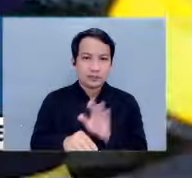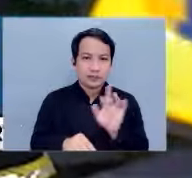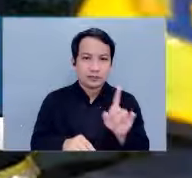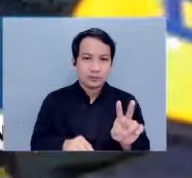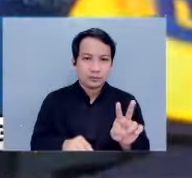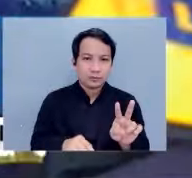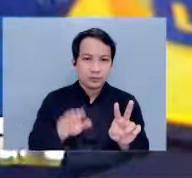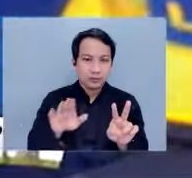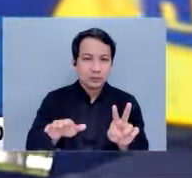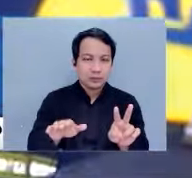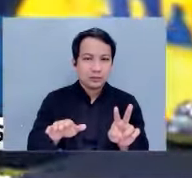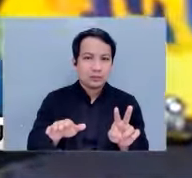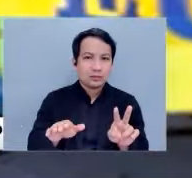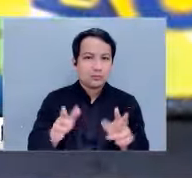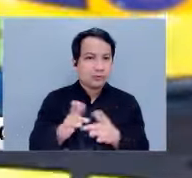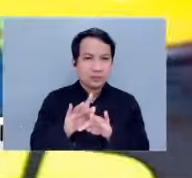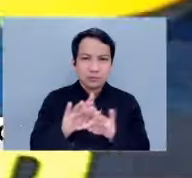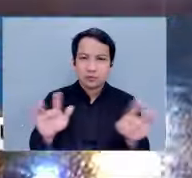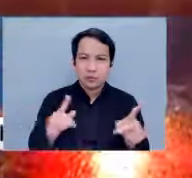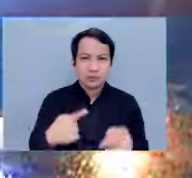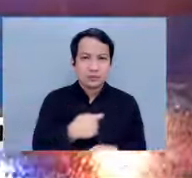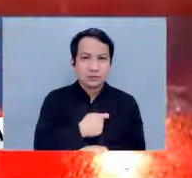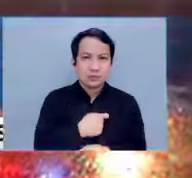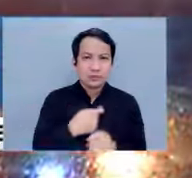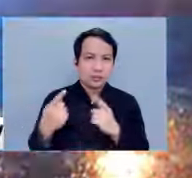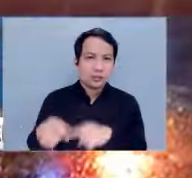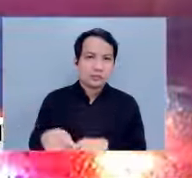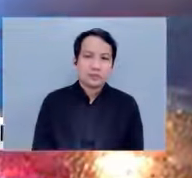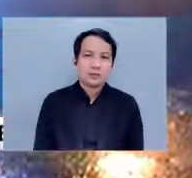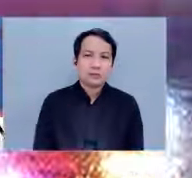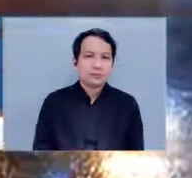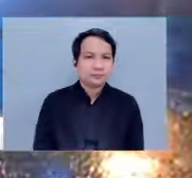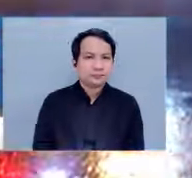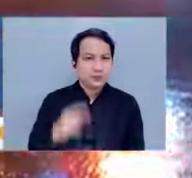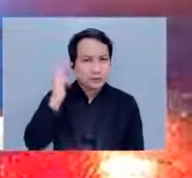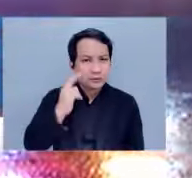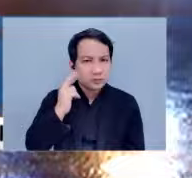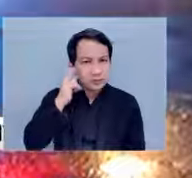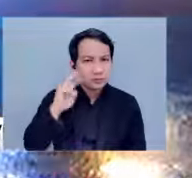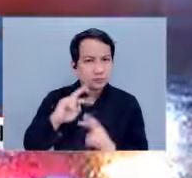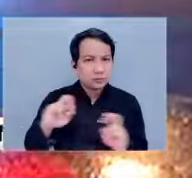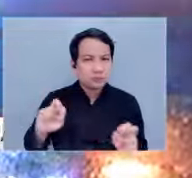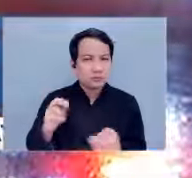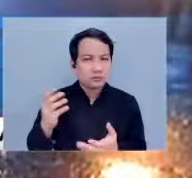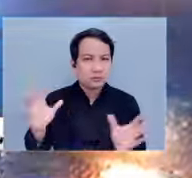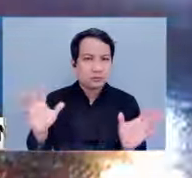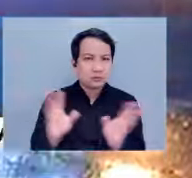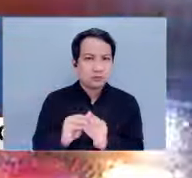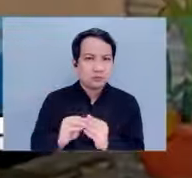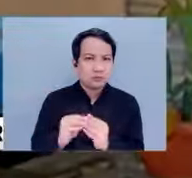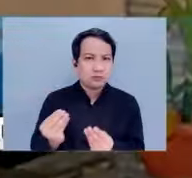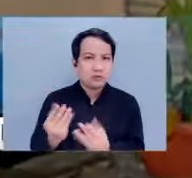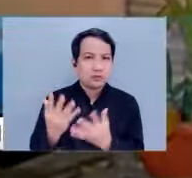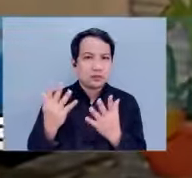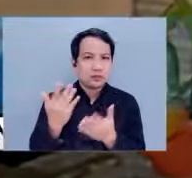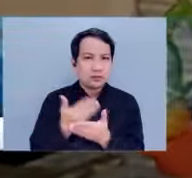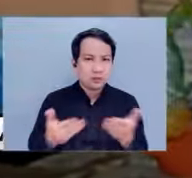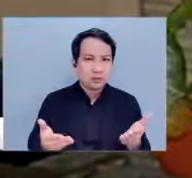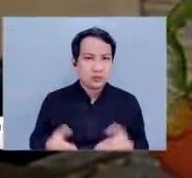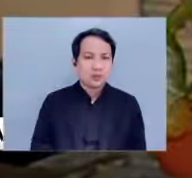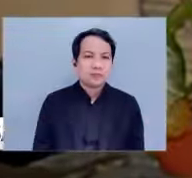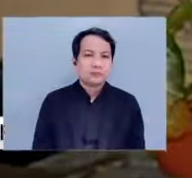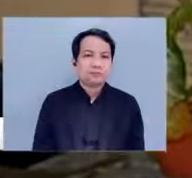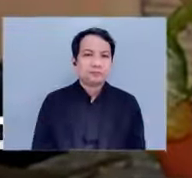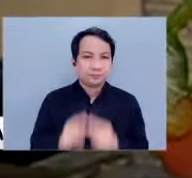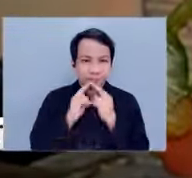araw. Wala namang nasugatan sa insidente. Inaalam pa ang pinagmulan ng apoy at kabuong halaga ng natupok na ari-arian. Nagbabalita